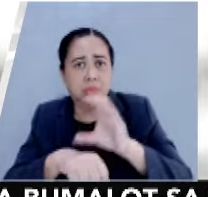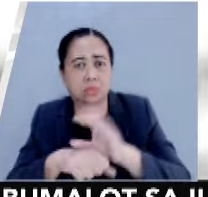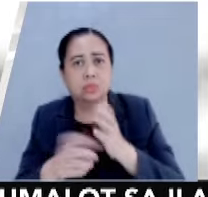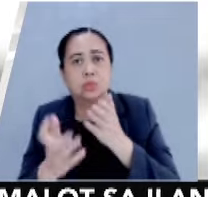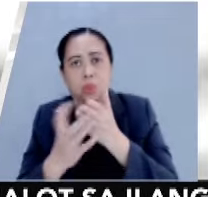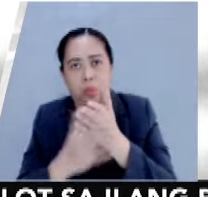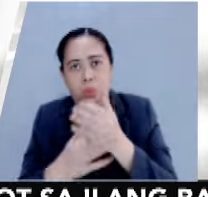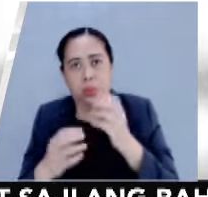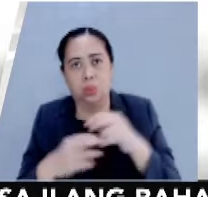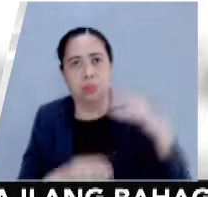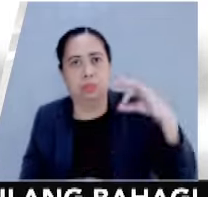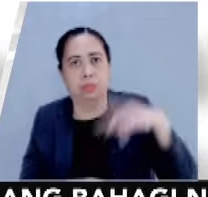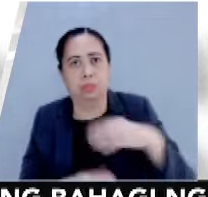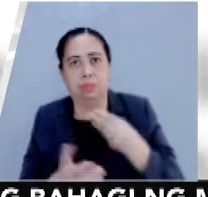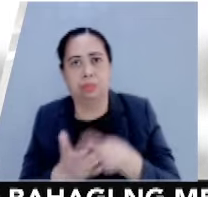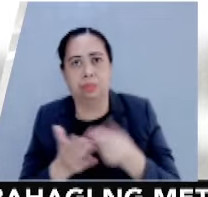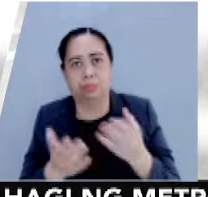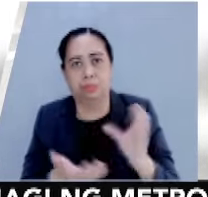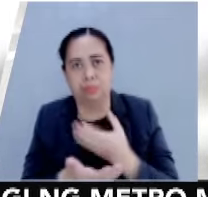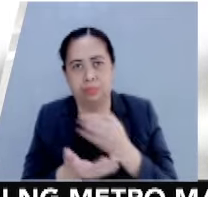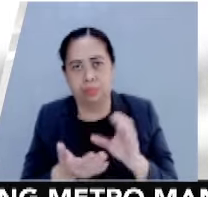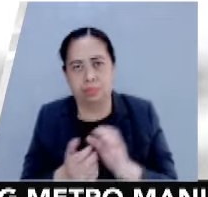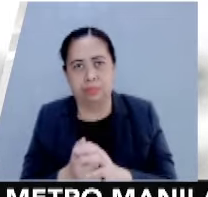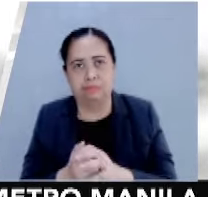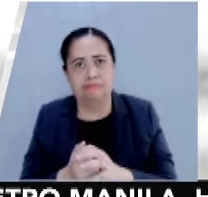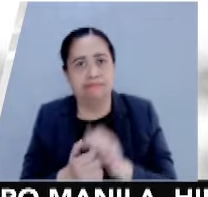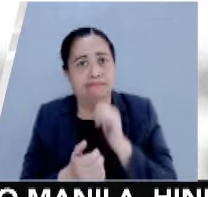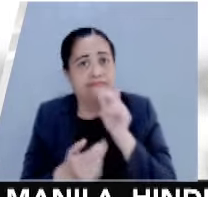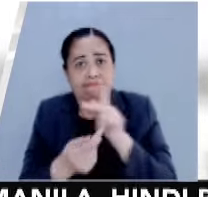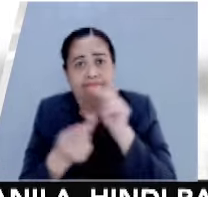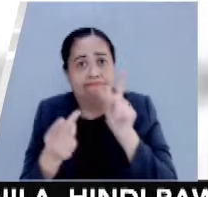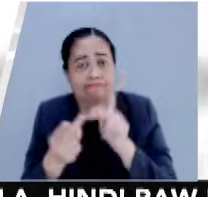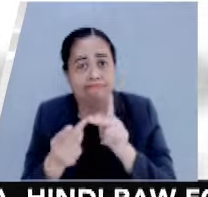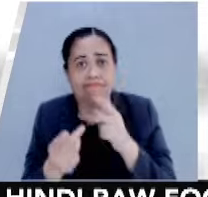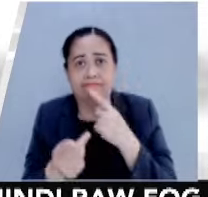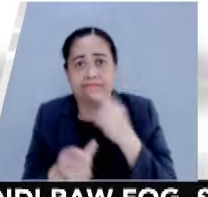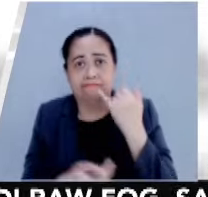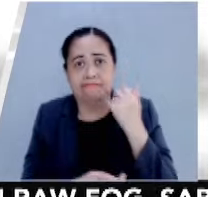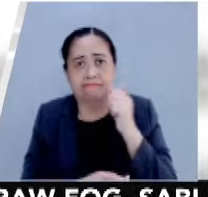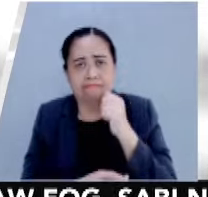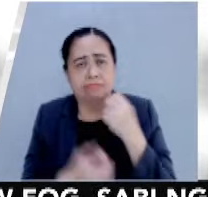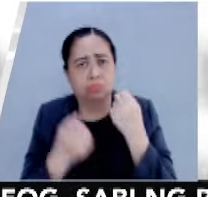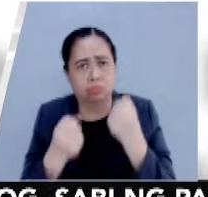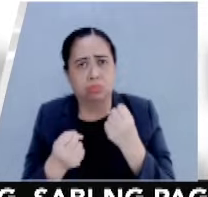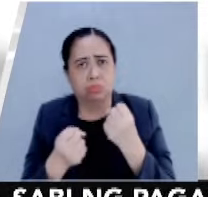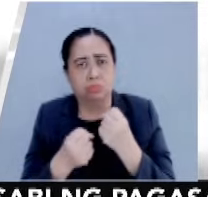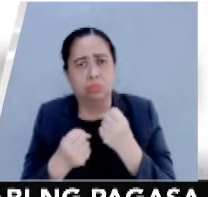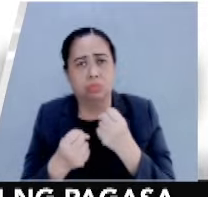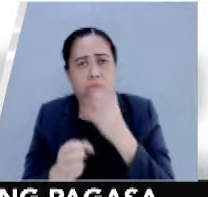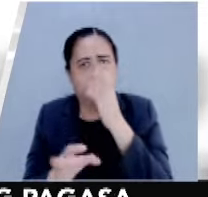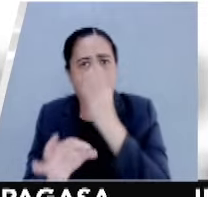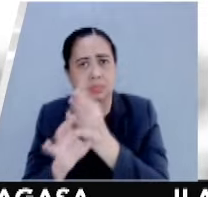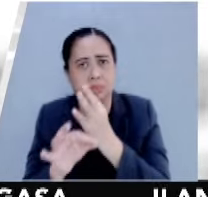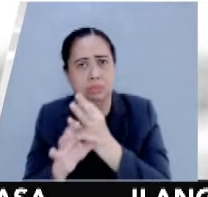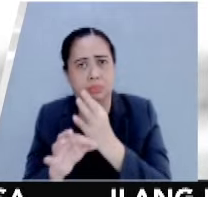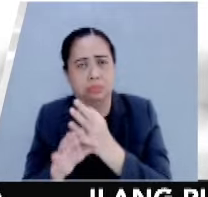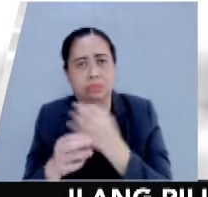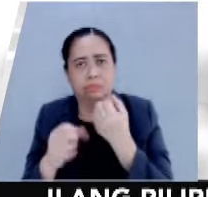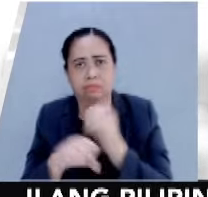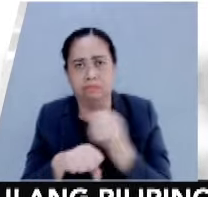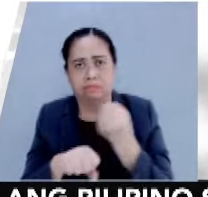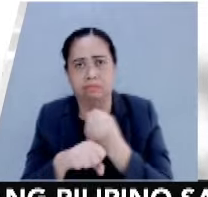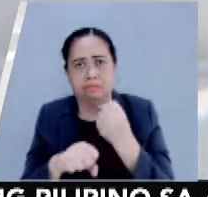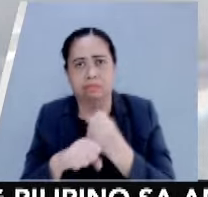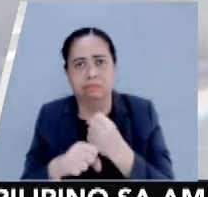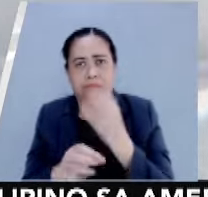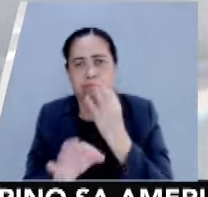benefit concert. Bagamat hindi raw siya perpekto, sinabi ni Julie na matibay ang kanyang pananalig at hindi matitinag ang kanyang